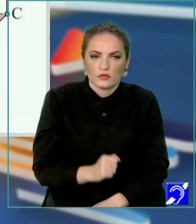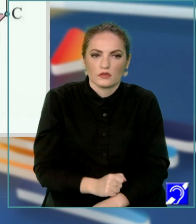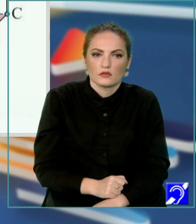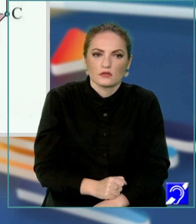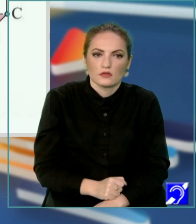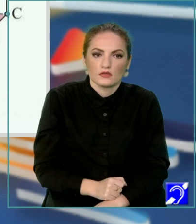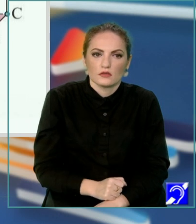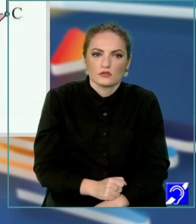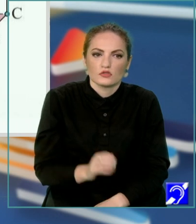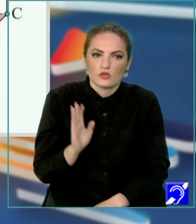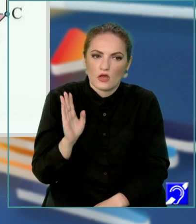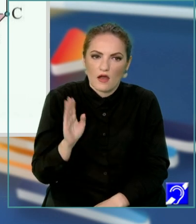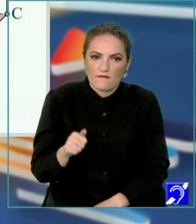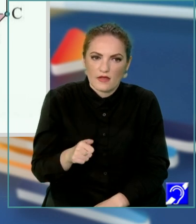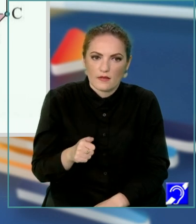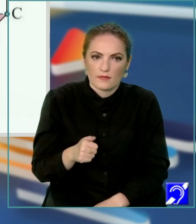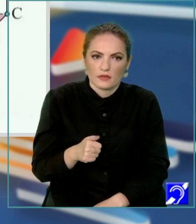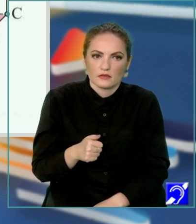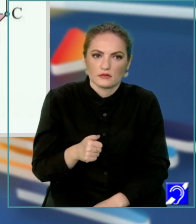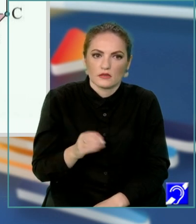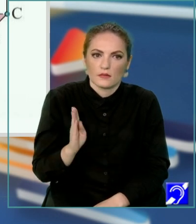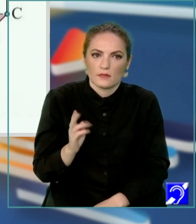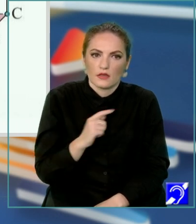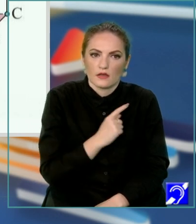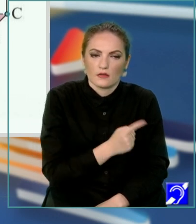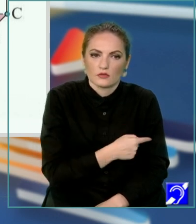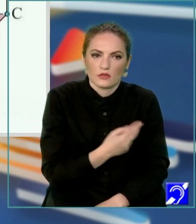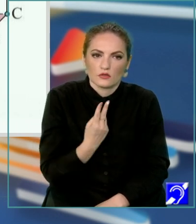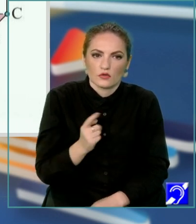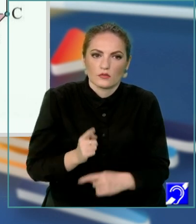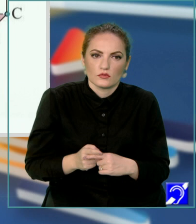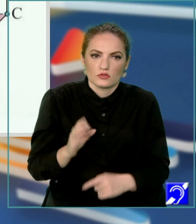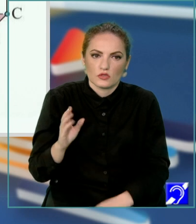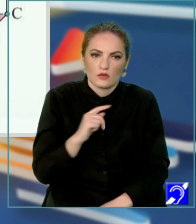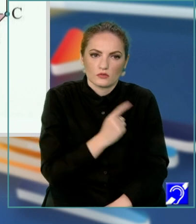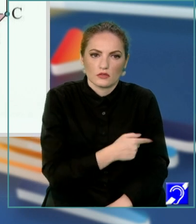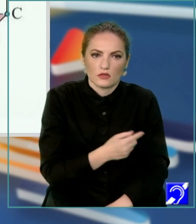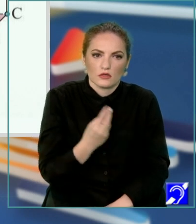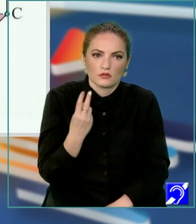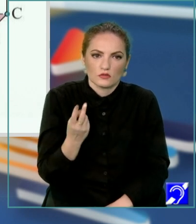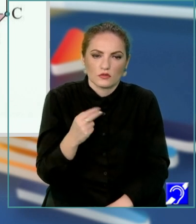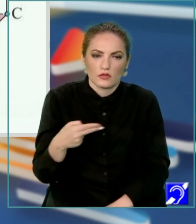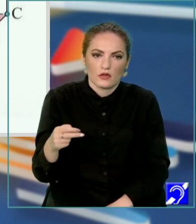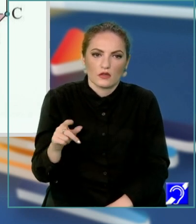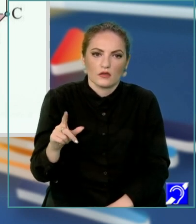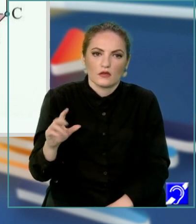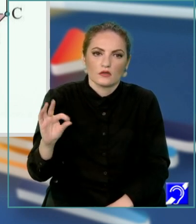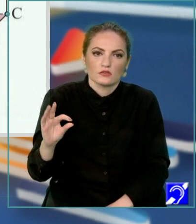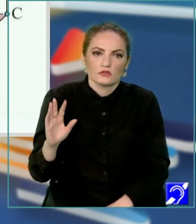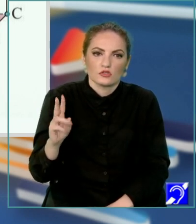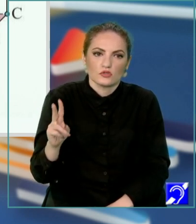trei egalități b pătrat plus c pătrat egal cu 52-a pătrat plus c pătrat egal